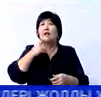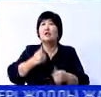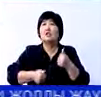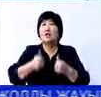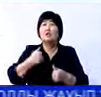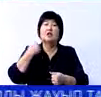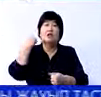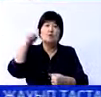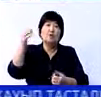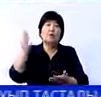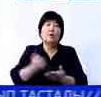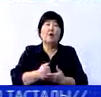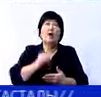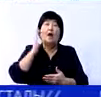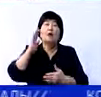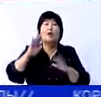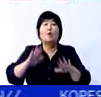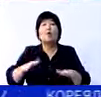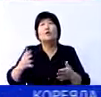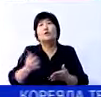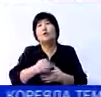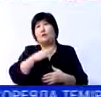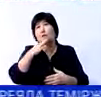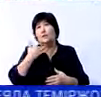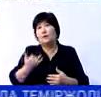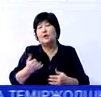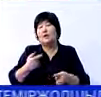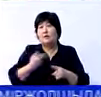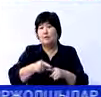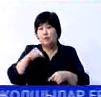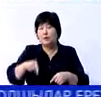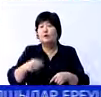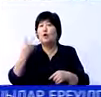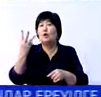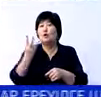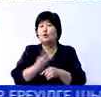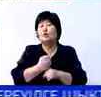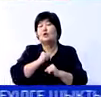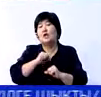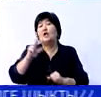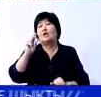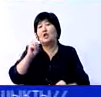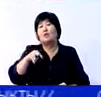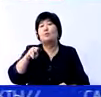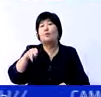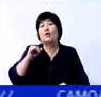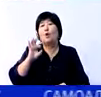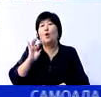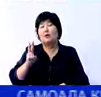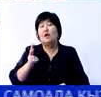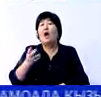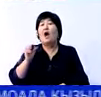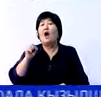болдым. Алған орындарым да бар. Осы Ерлан Нысанбаевта 3-ші рет чемпион болып тұрмын. Атырау облысынікі,